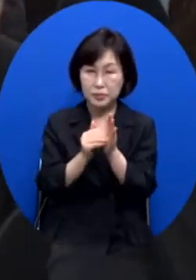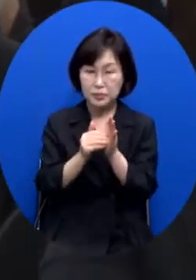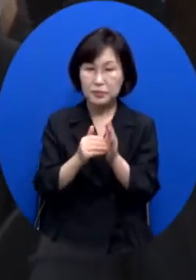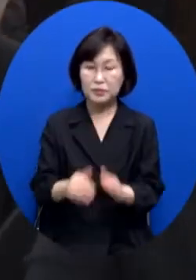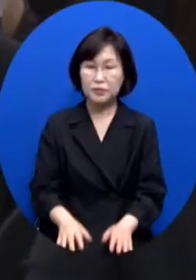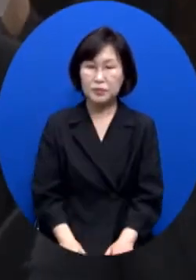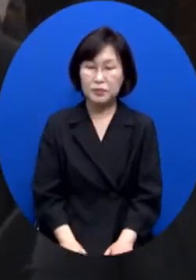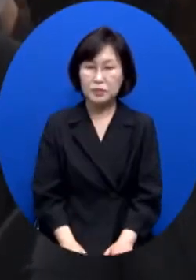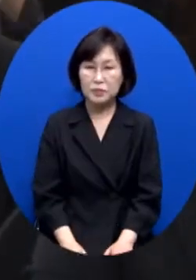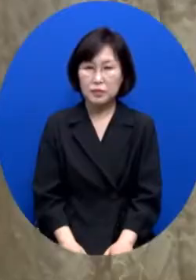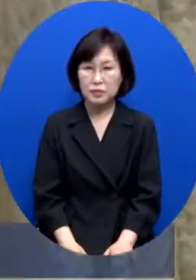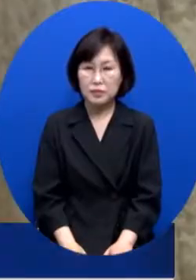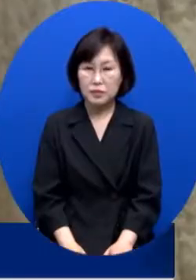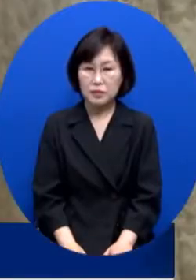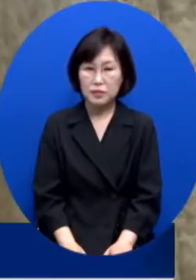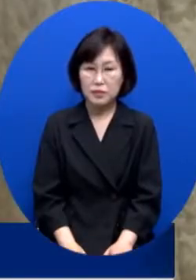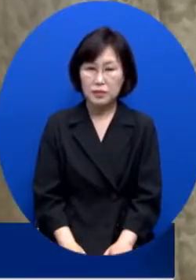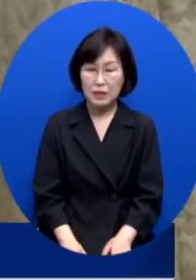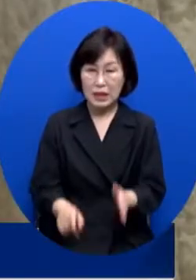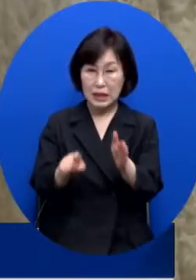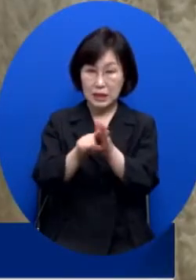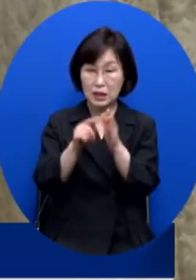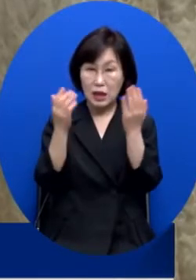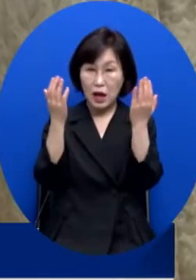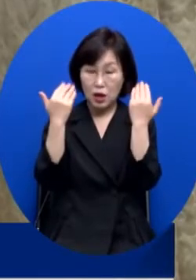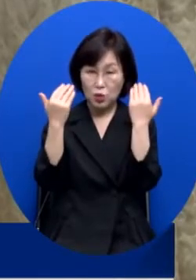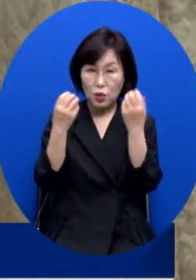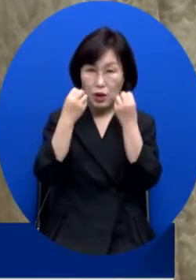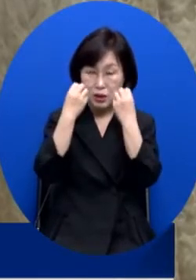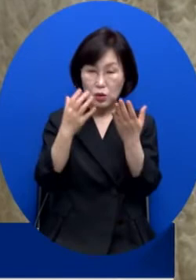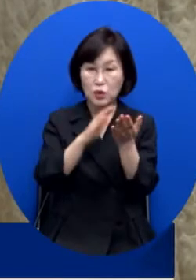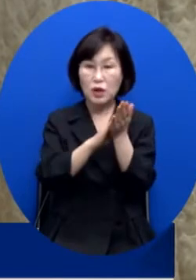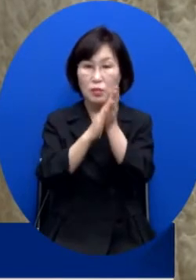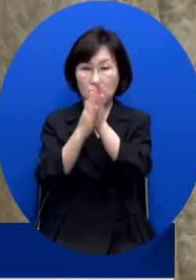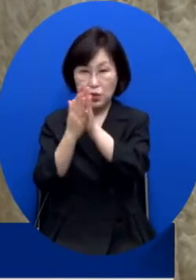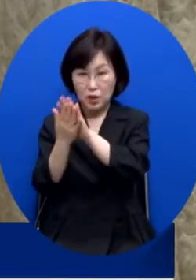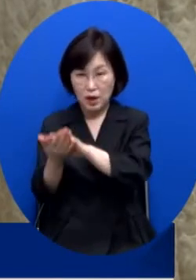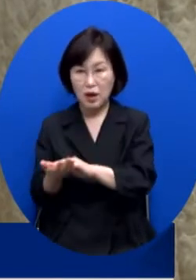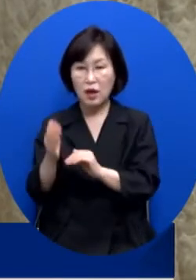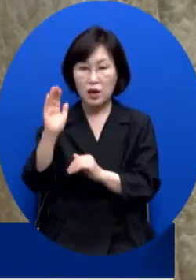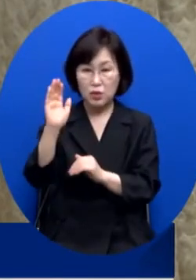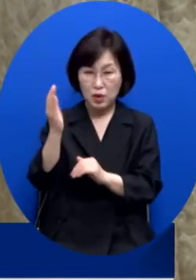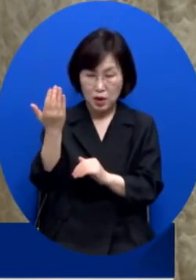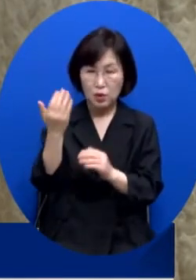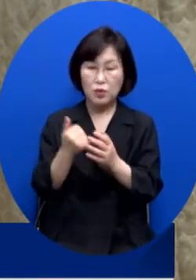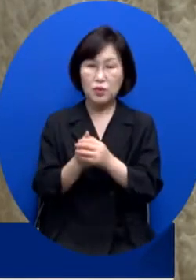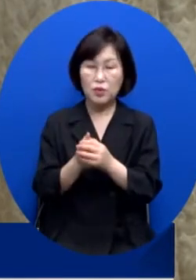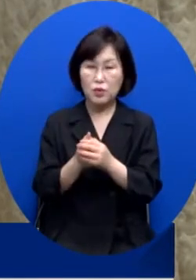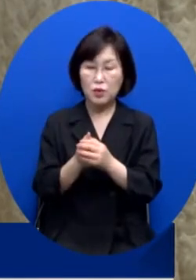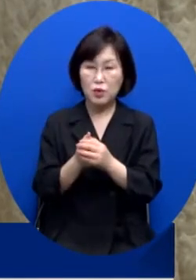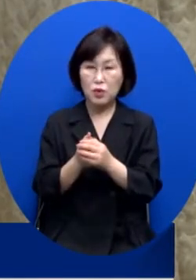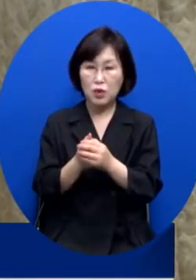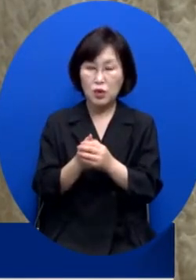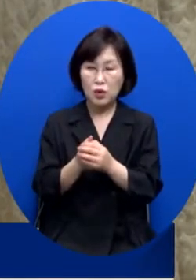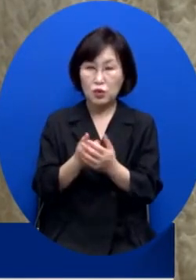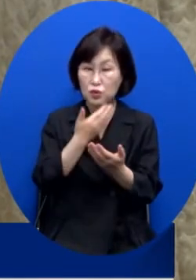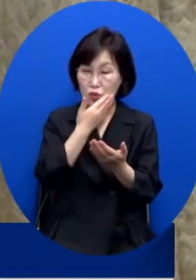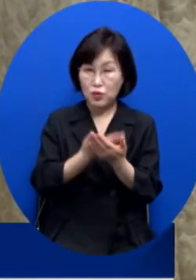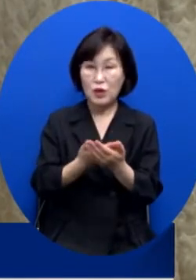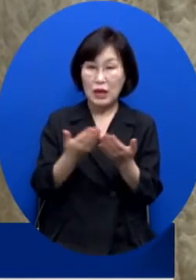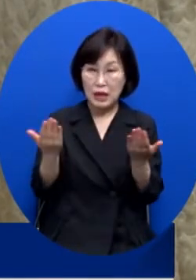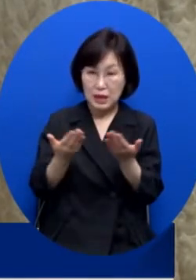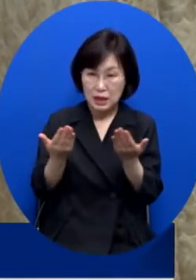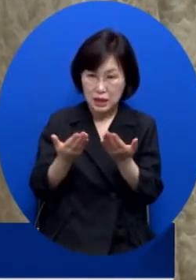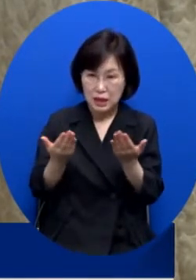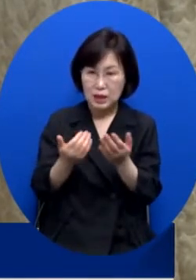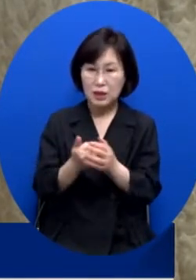선출됐습니다. 신학교가 다시 좀 새로워지고 또 우리 선지 동산의 정서와 가치를 좀 찾아가는 일,